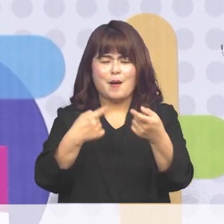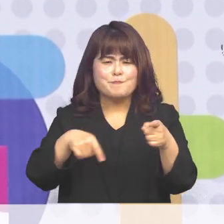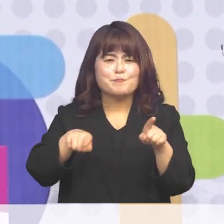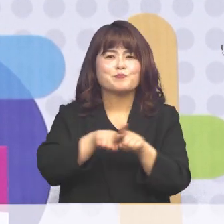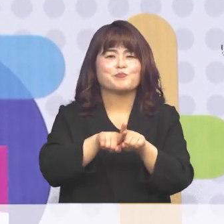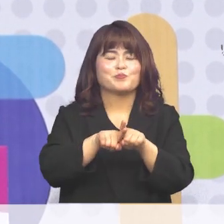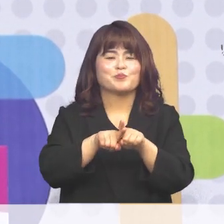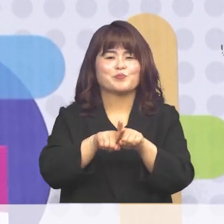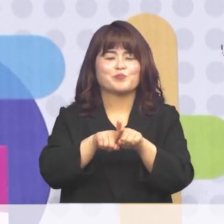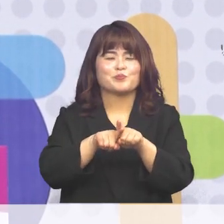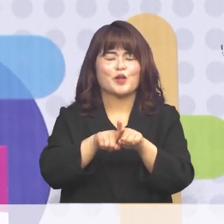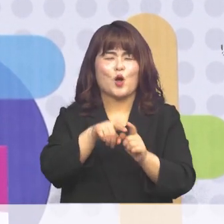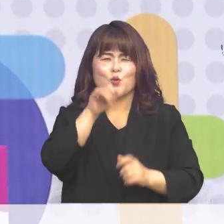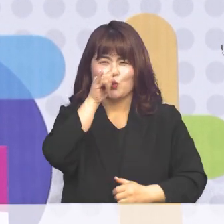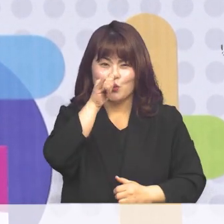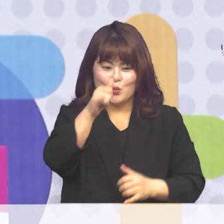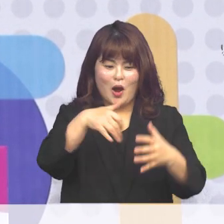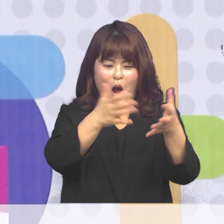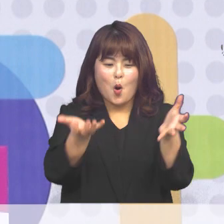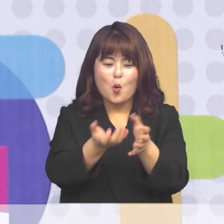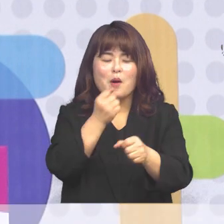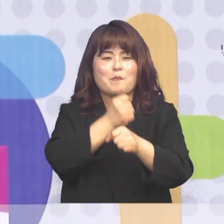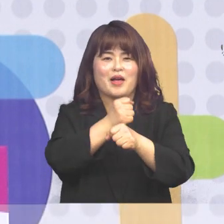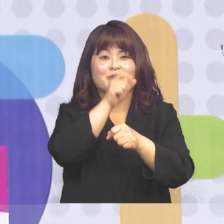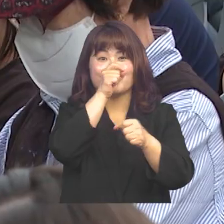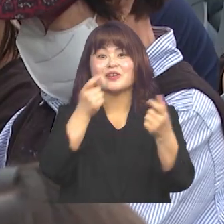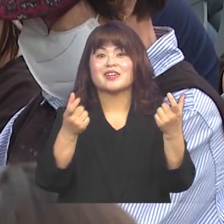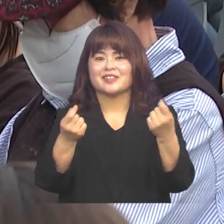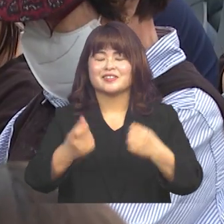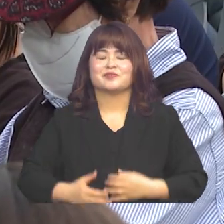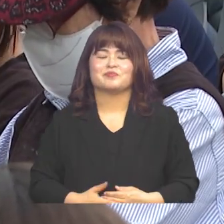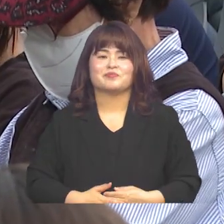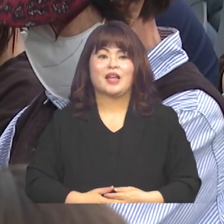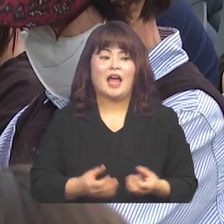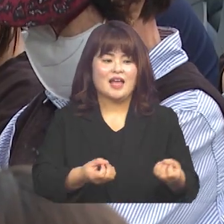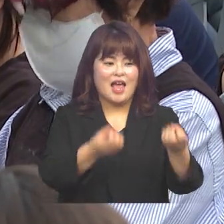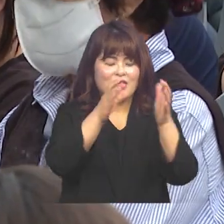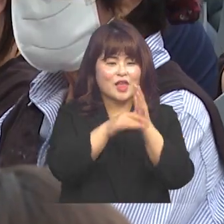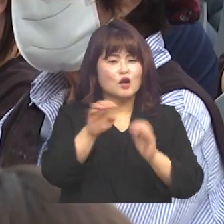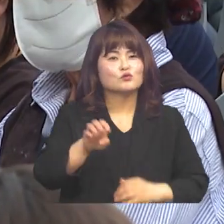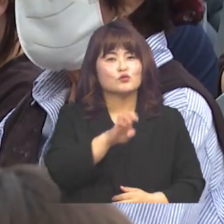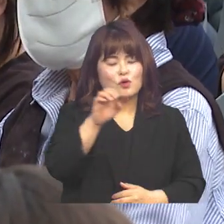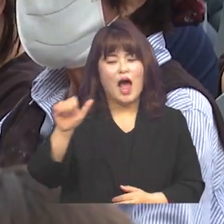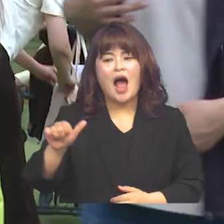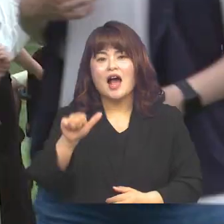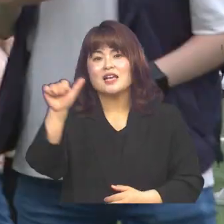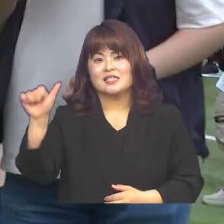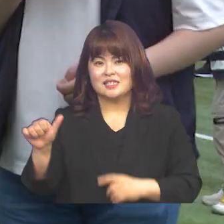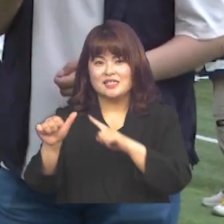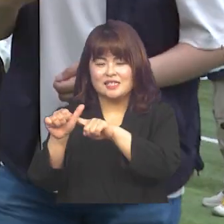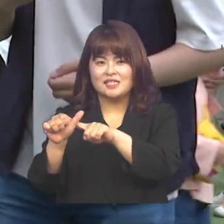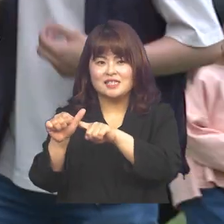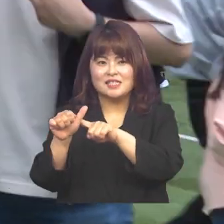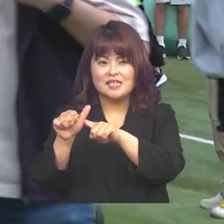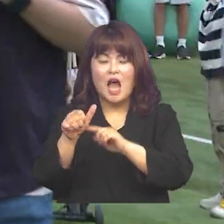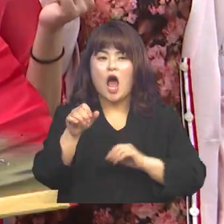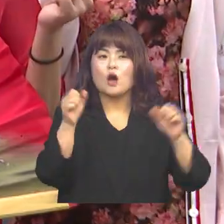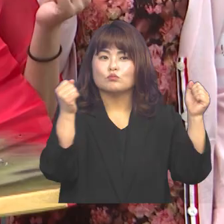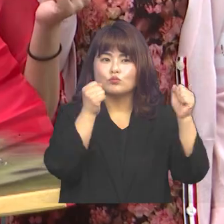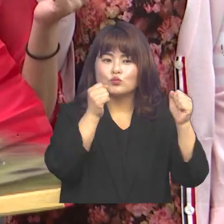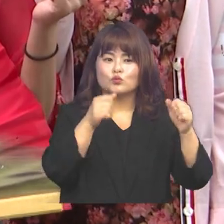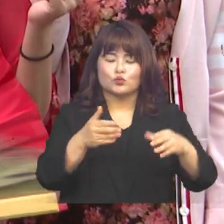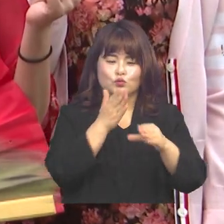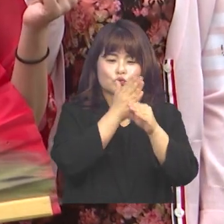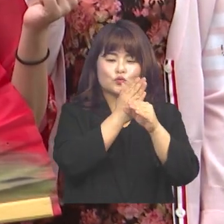아주 훌륭한 생활 공동체를 만들어가면 좋겠습니다. 행사장에서는 유럽과 아시아, 북중미 대륙 14개